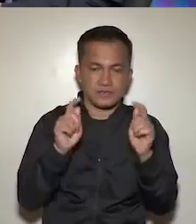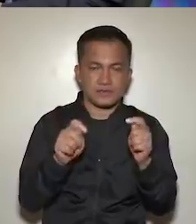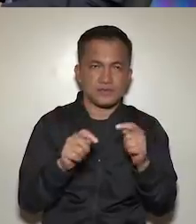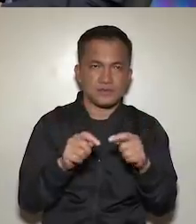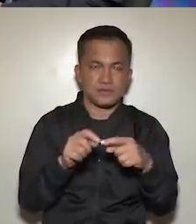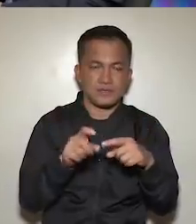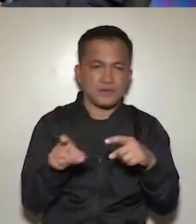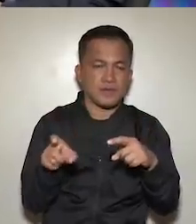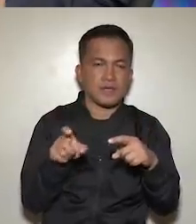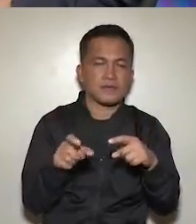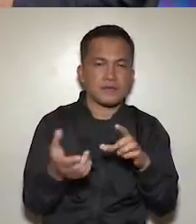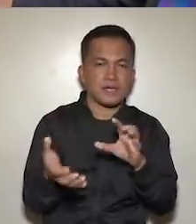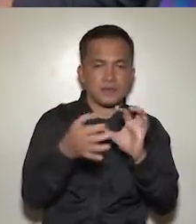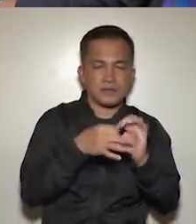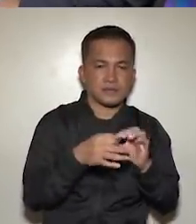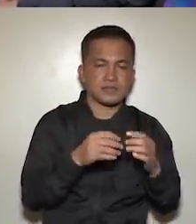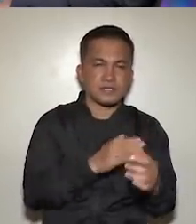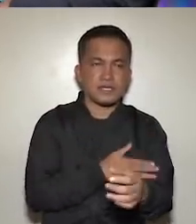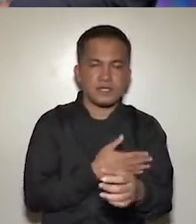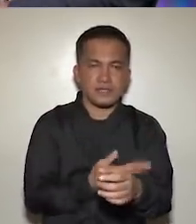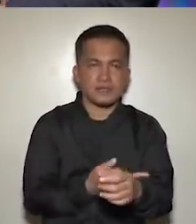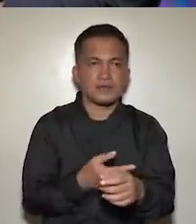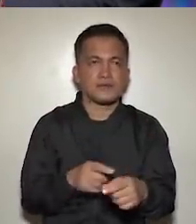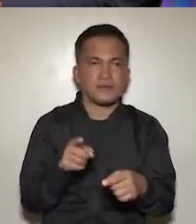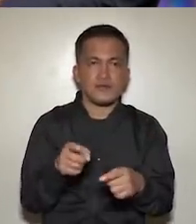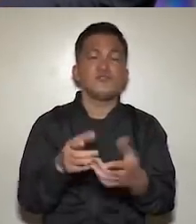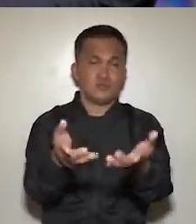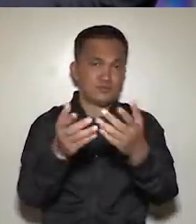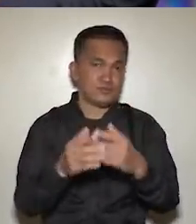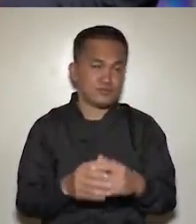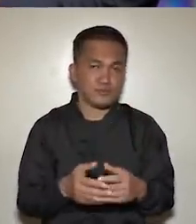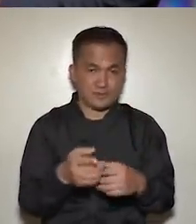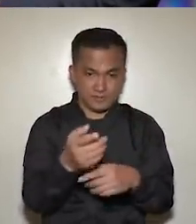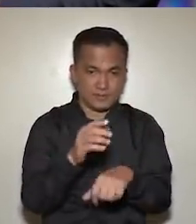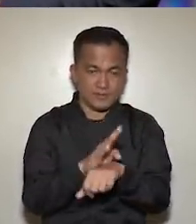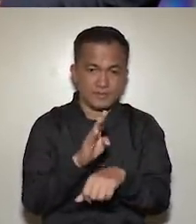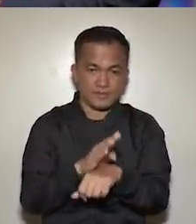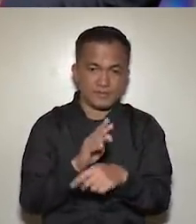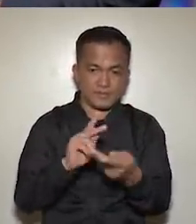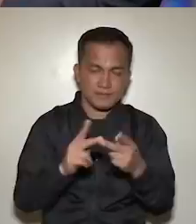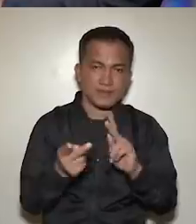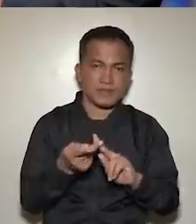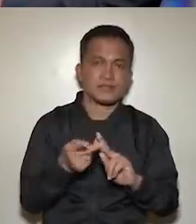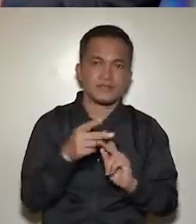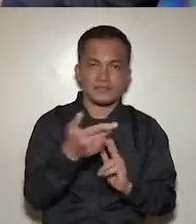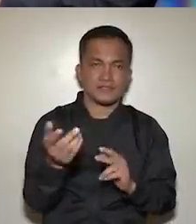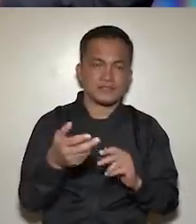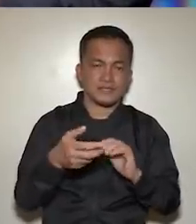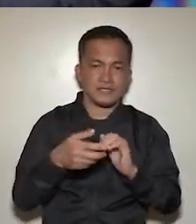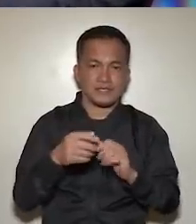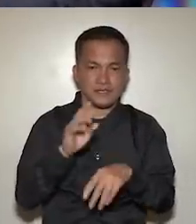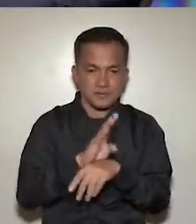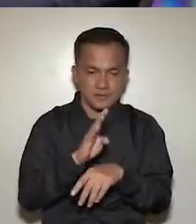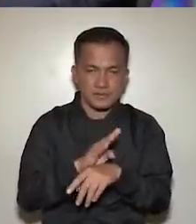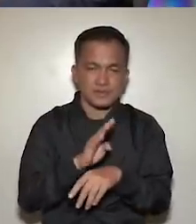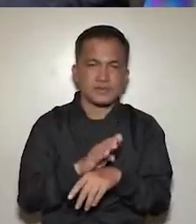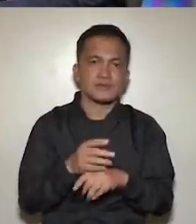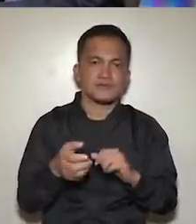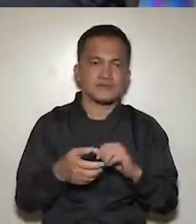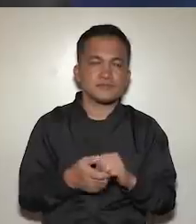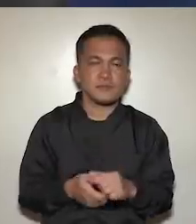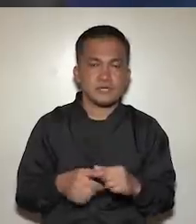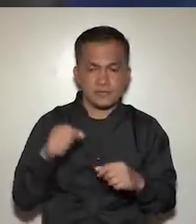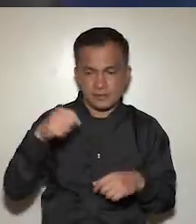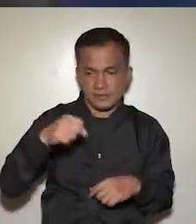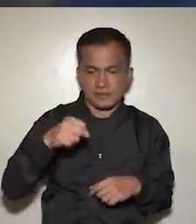Saturday, pakabitan ko sa anak ko. It's just a card, actually. Ayun. Eh, malay mo, magkakanegosyo kayo. Magpartner kayo sa negosyo. Magkaroon kayo magandang